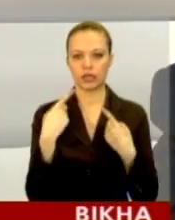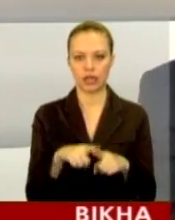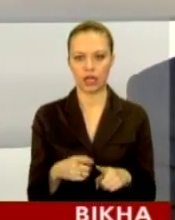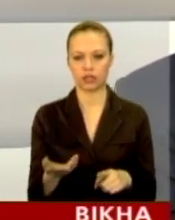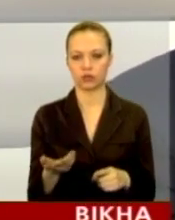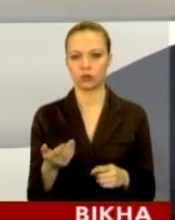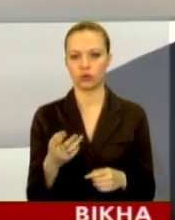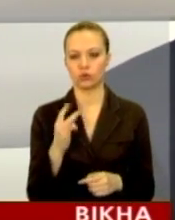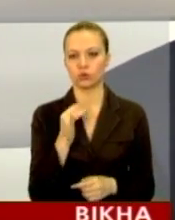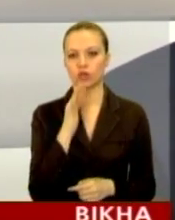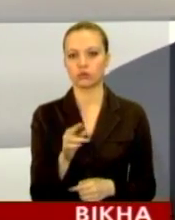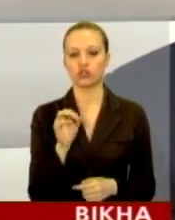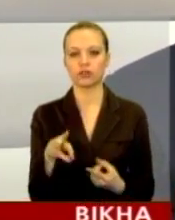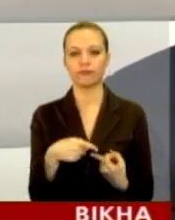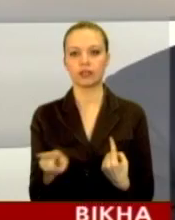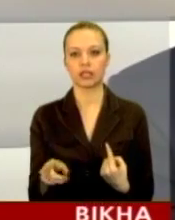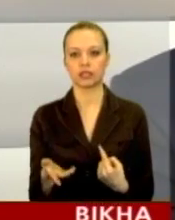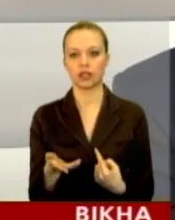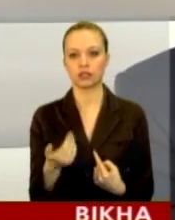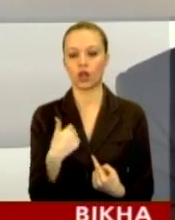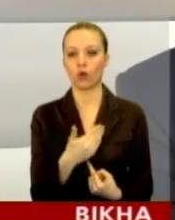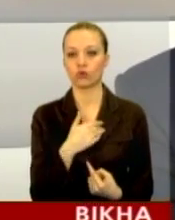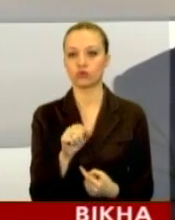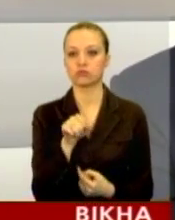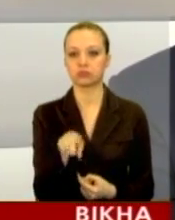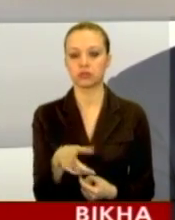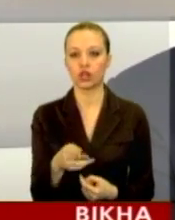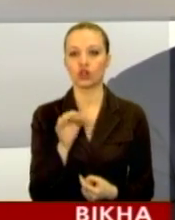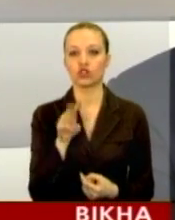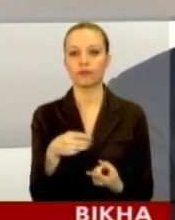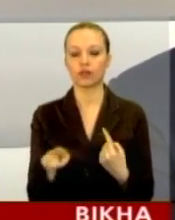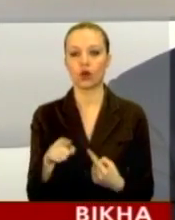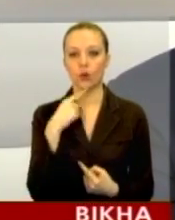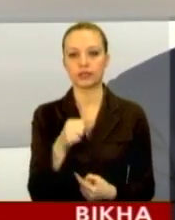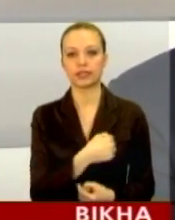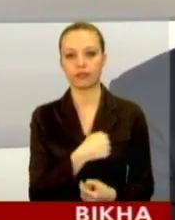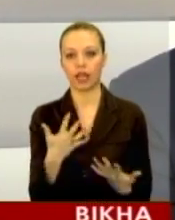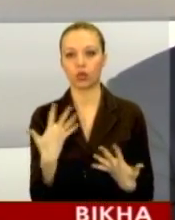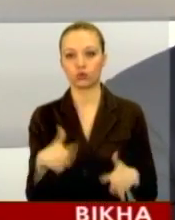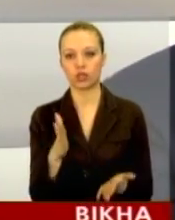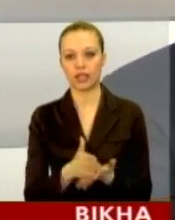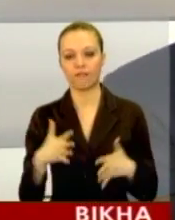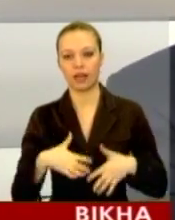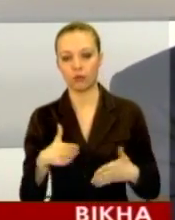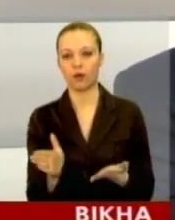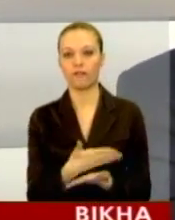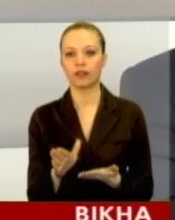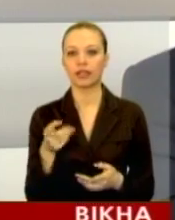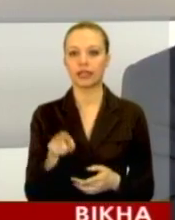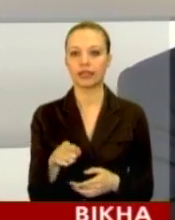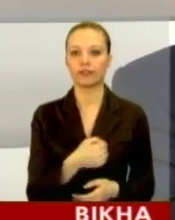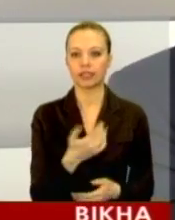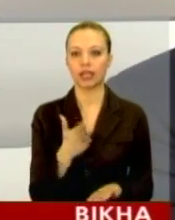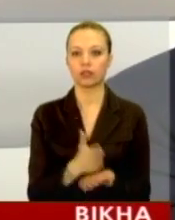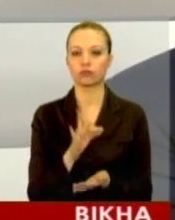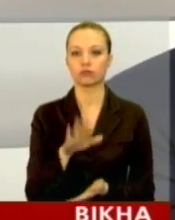технікою. Ну, скажімо, чим відрізняються, я хочу задати запитання, ті війська російські, які знаходяться в Криму, від тих військ, які знаходяться